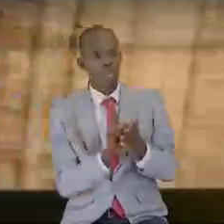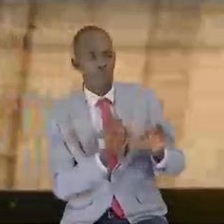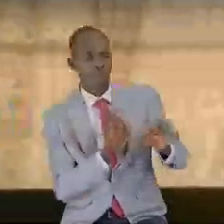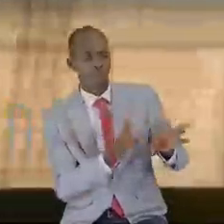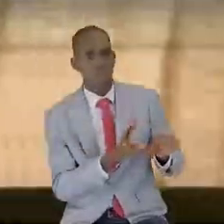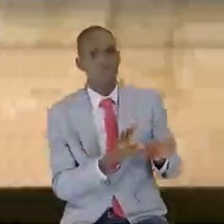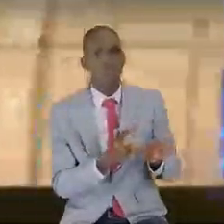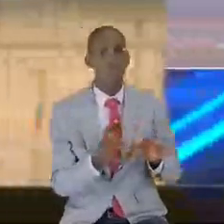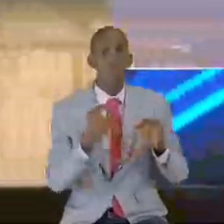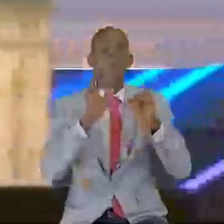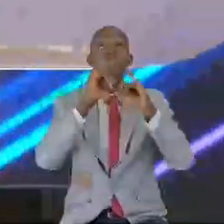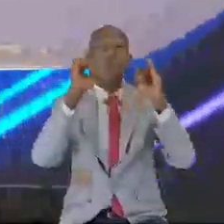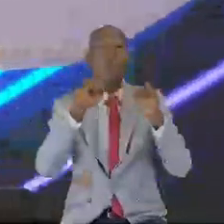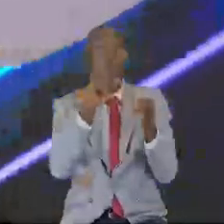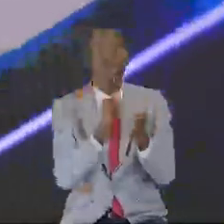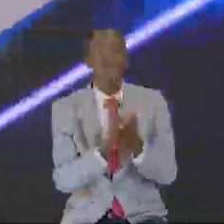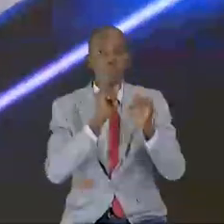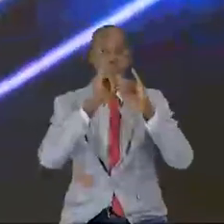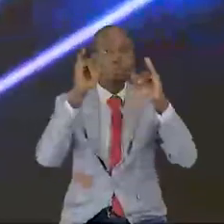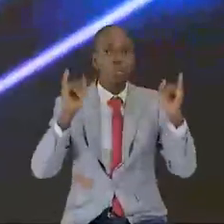les idoles, tu commets des sacrilèges.